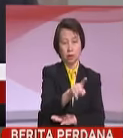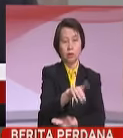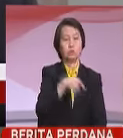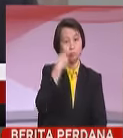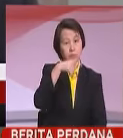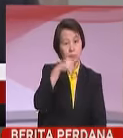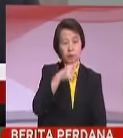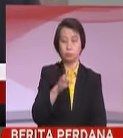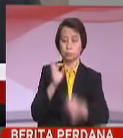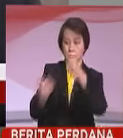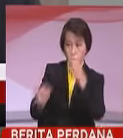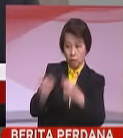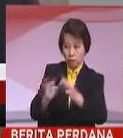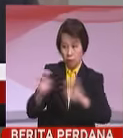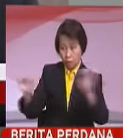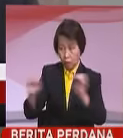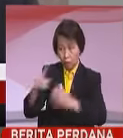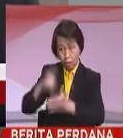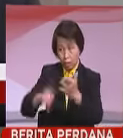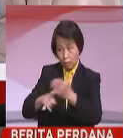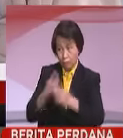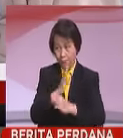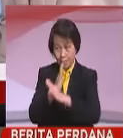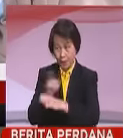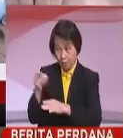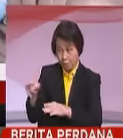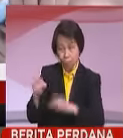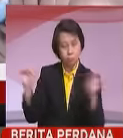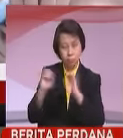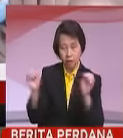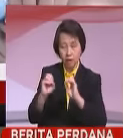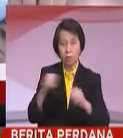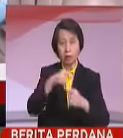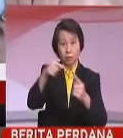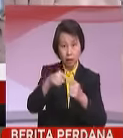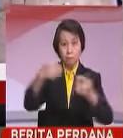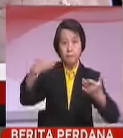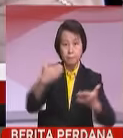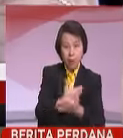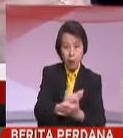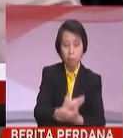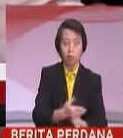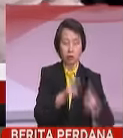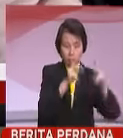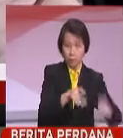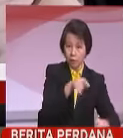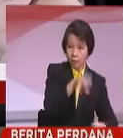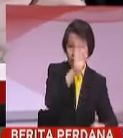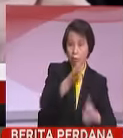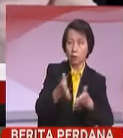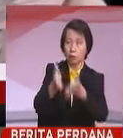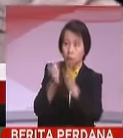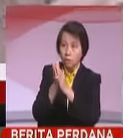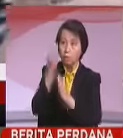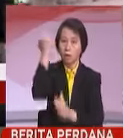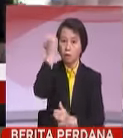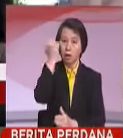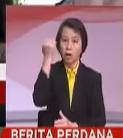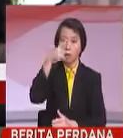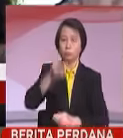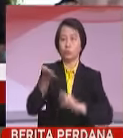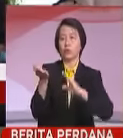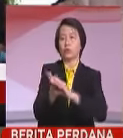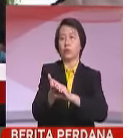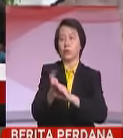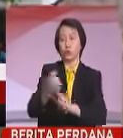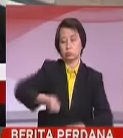berkata, sekiranya tiada sebarang pembelaan difailkan pada tarikh baru, pihaknya akan memohon mahkamah untuk